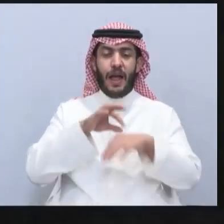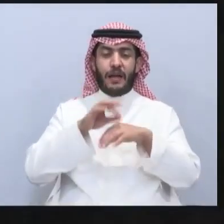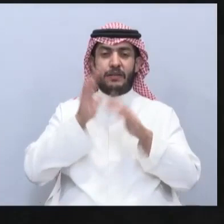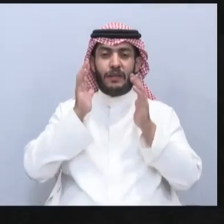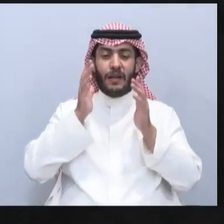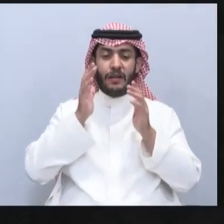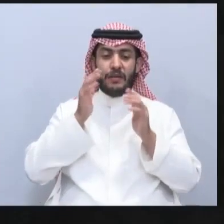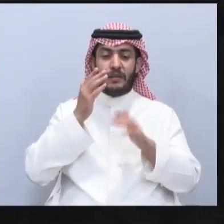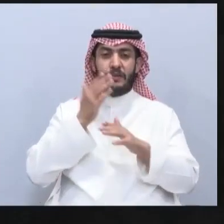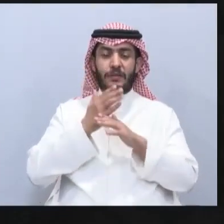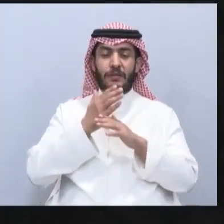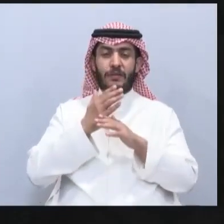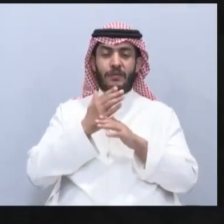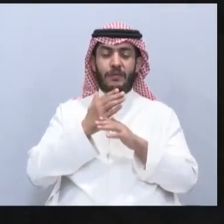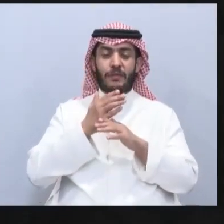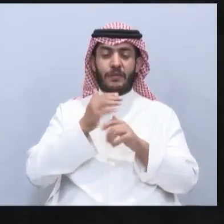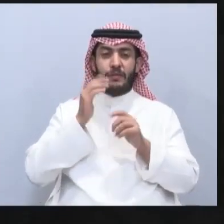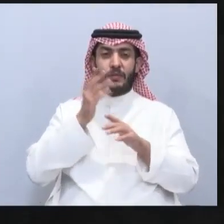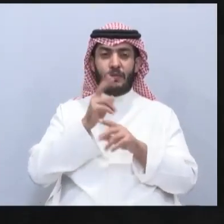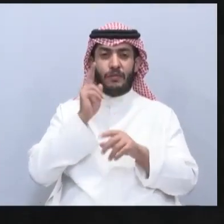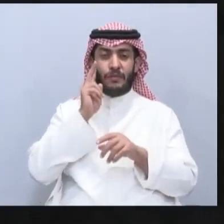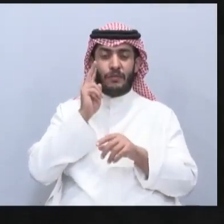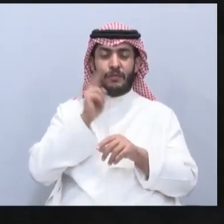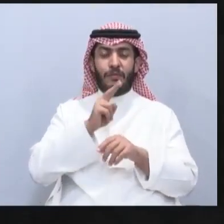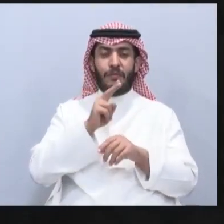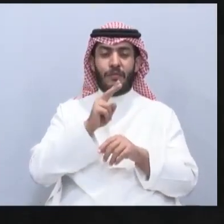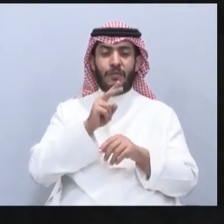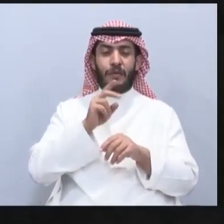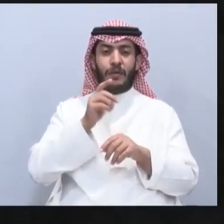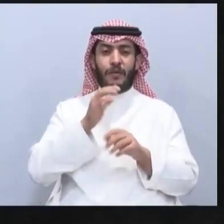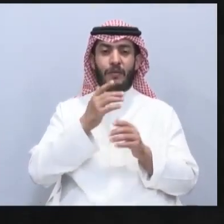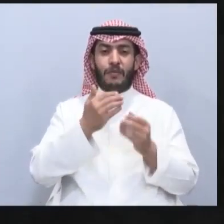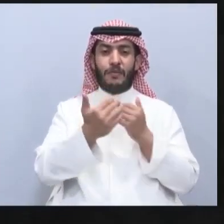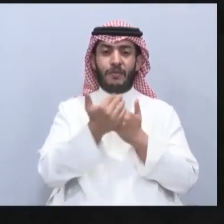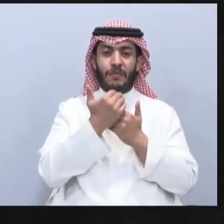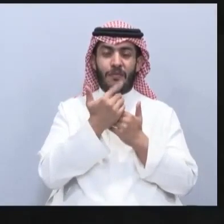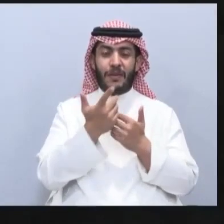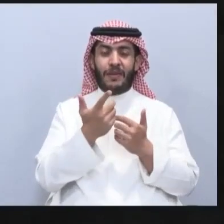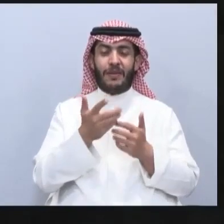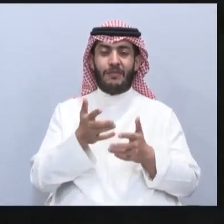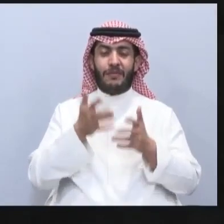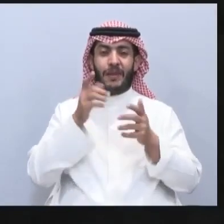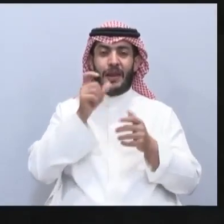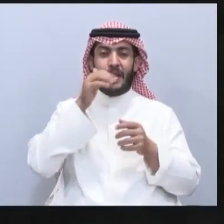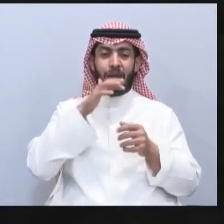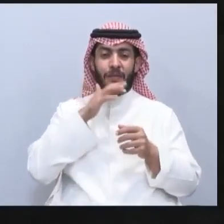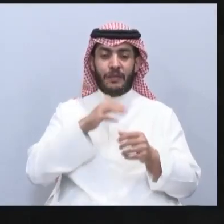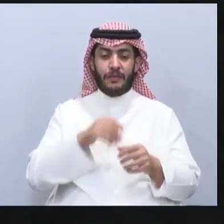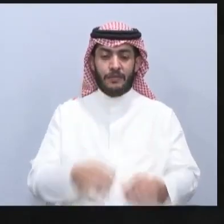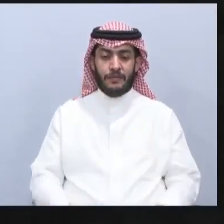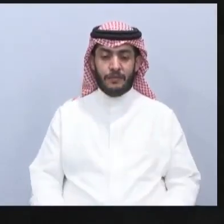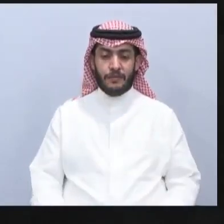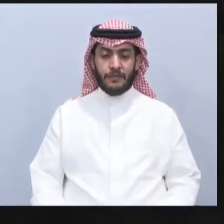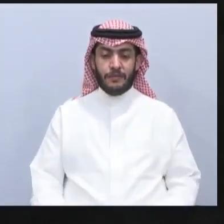صلاه لماذا لانه يشاهد لانه يشاهد المربي الاول صلى الله عليه وسلم يشاهد صلاه